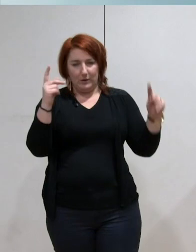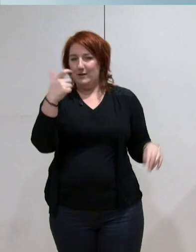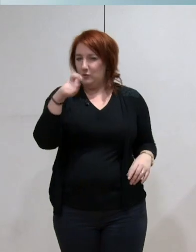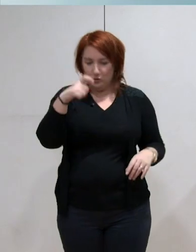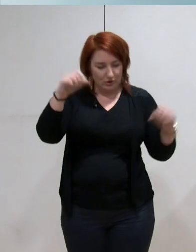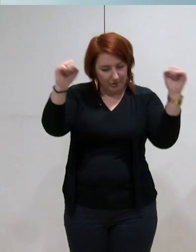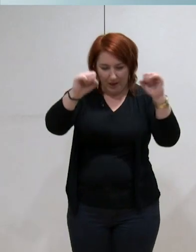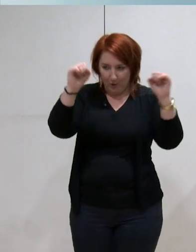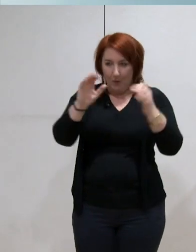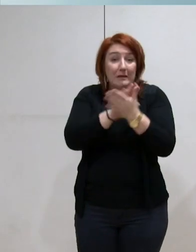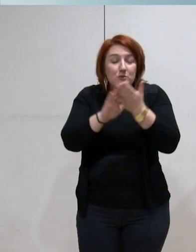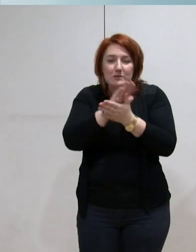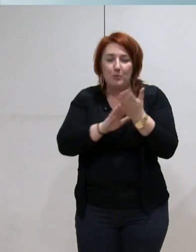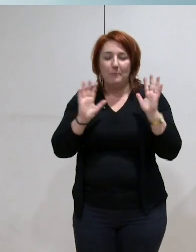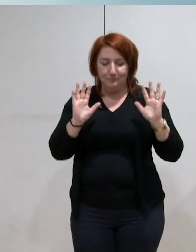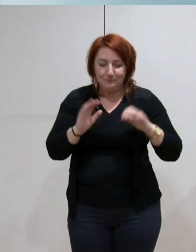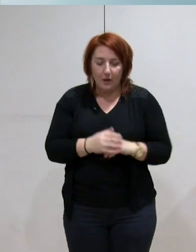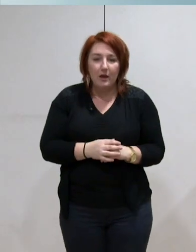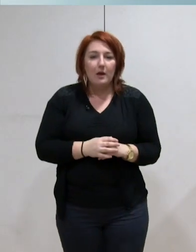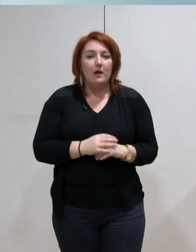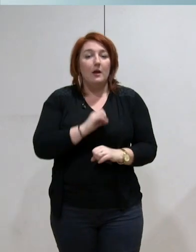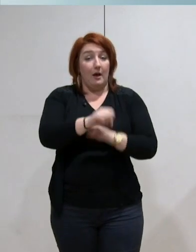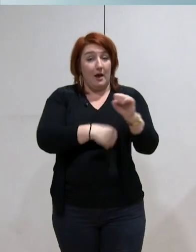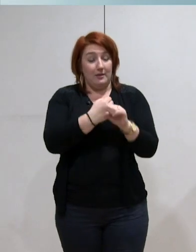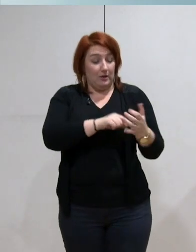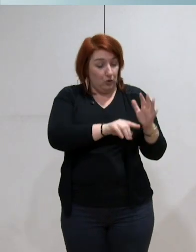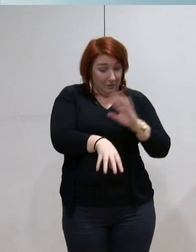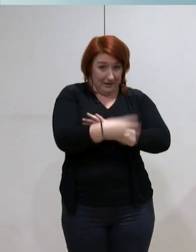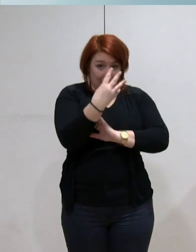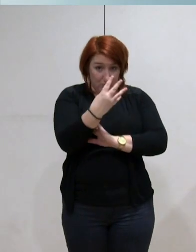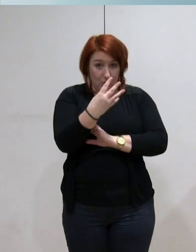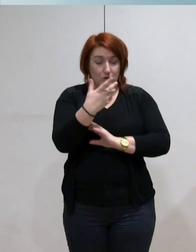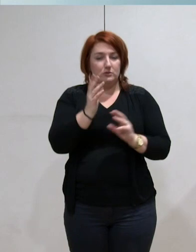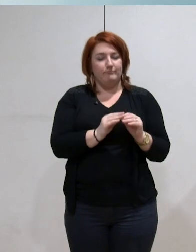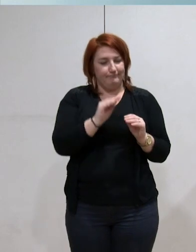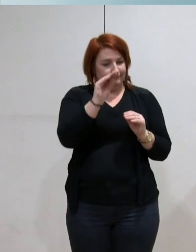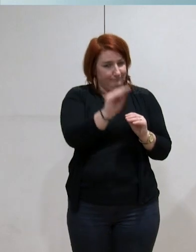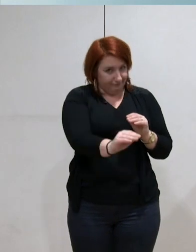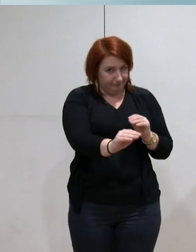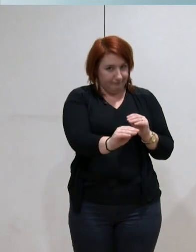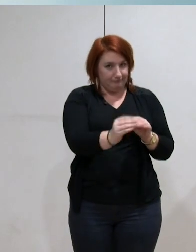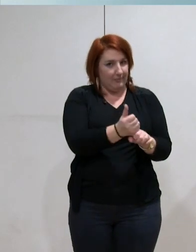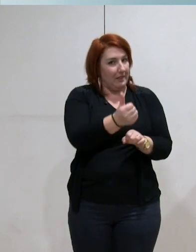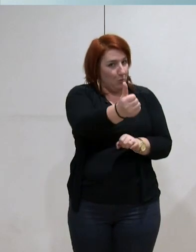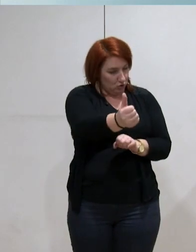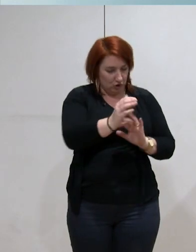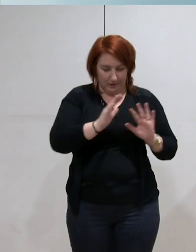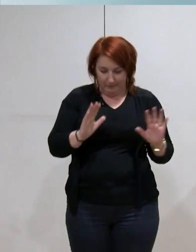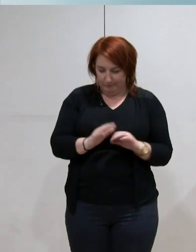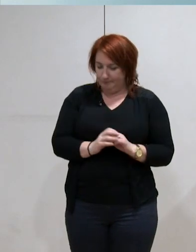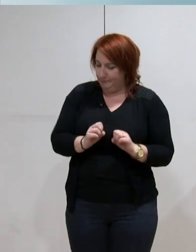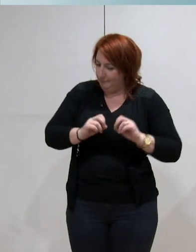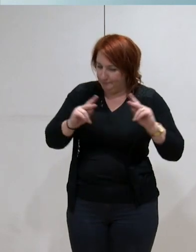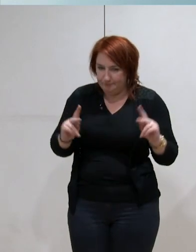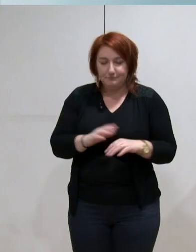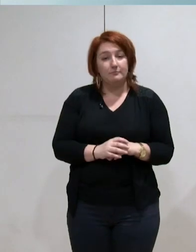d'accord excusez-moi alors en 2014 vous avez repoussé cette mesure à l'année suivante d'accord